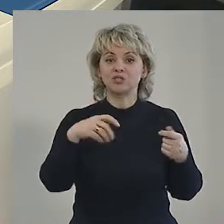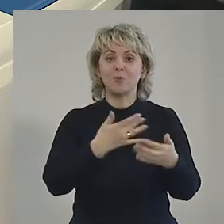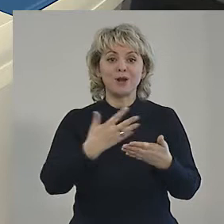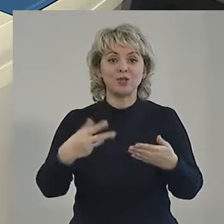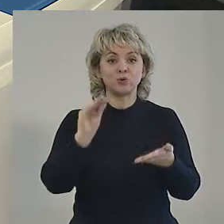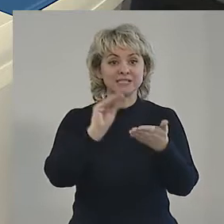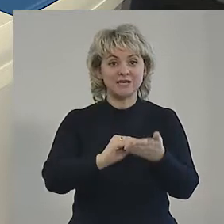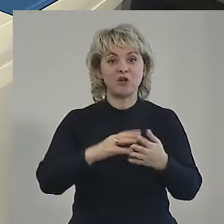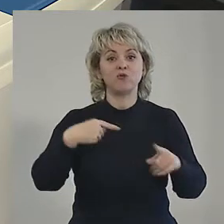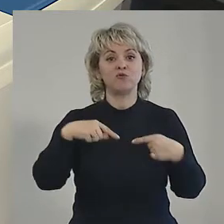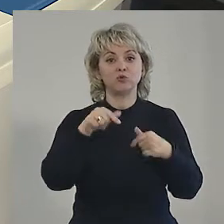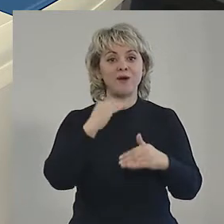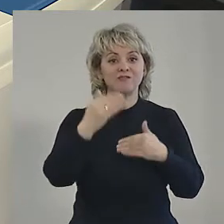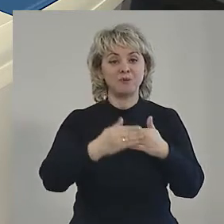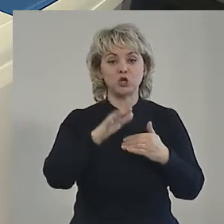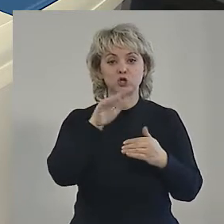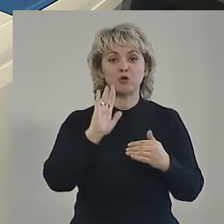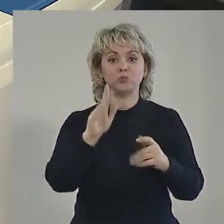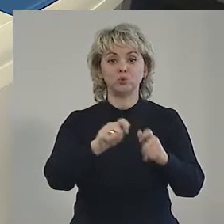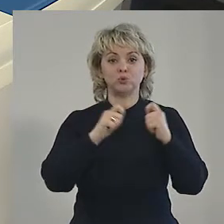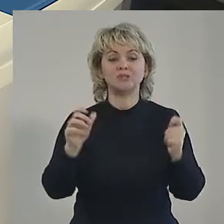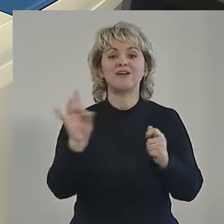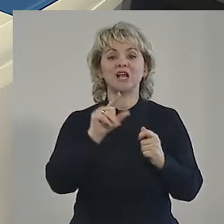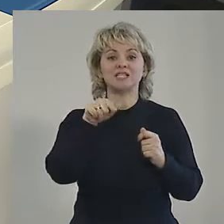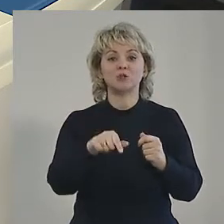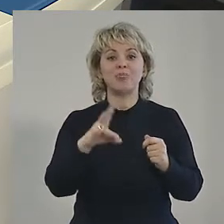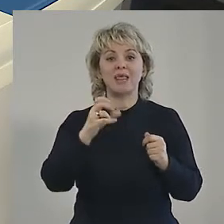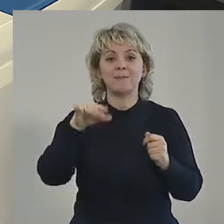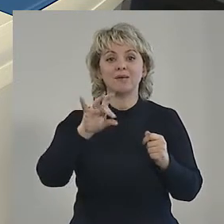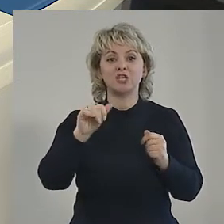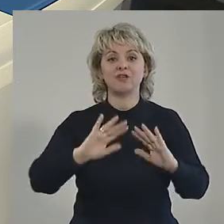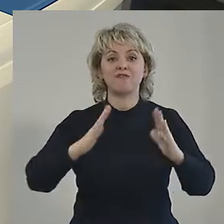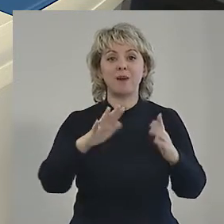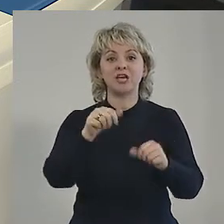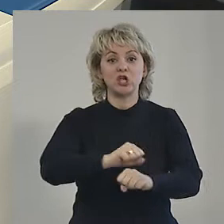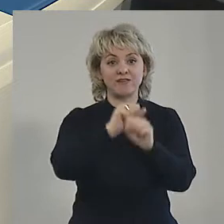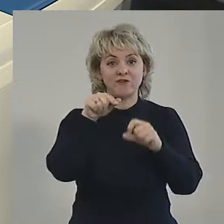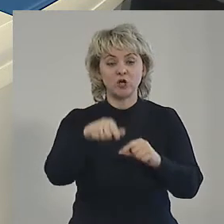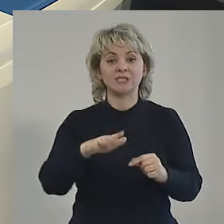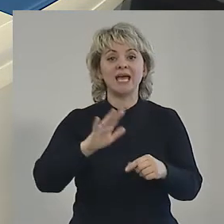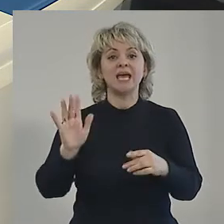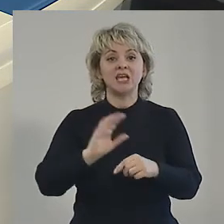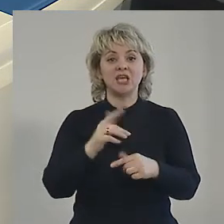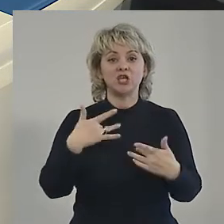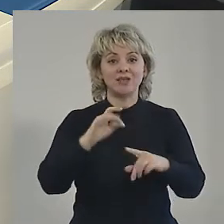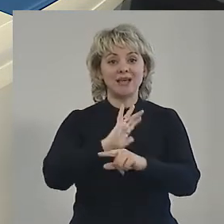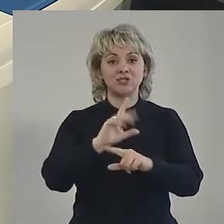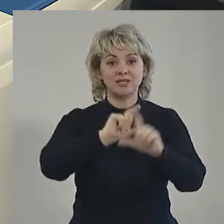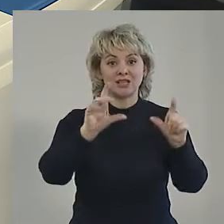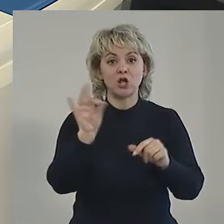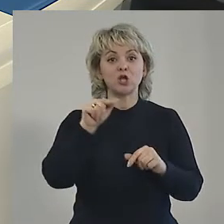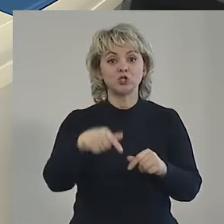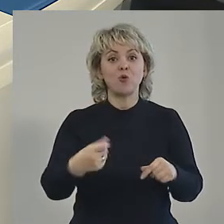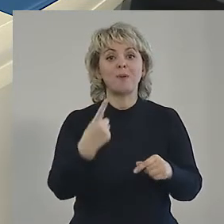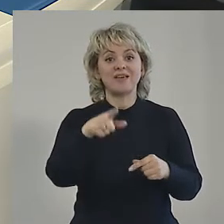продукции с символикой Мундиаля в ближайшее время будут открыты в Ростове на набережной, в парке Революции и у кинотеатра «Ростов». Появится